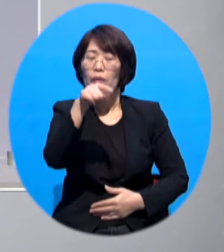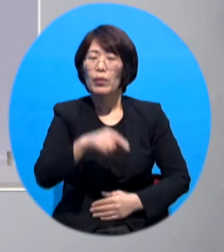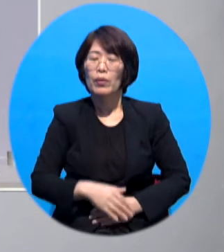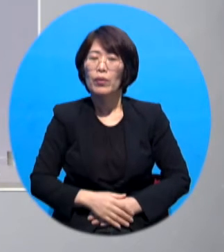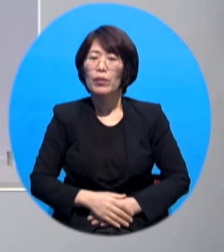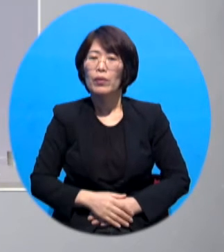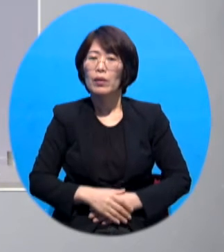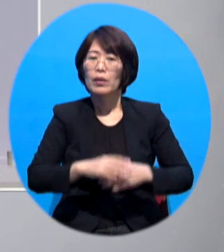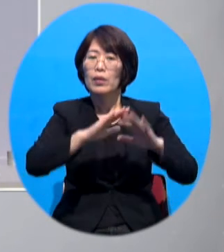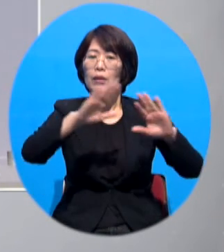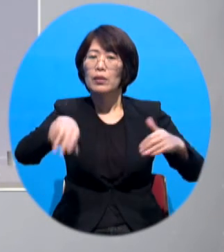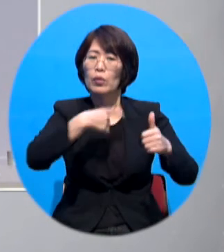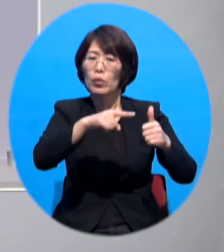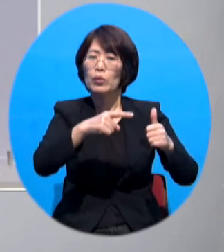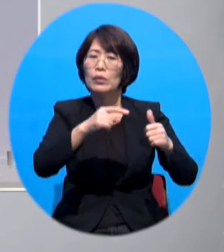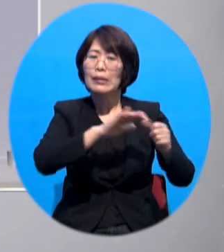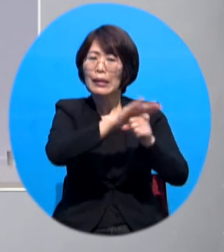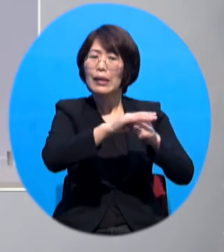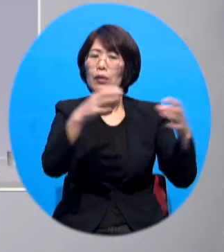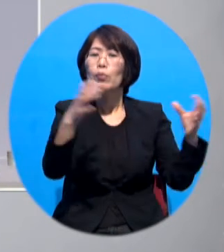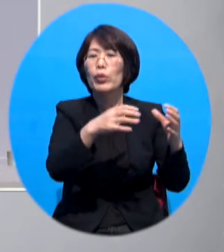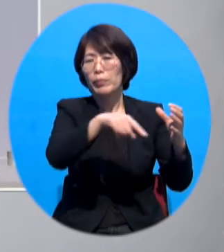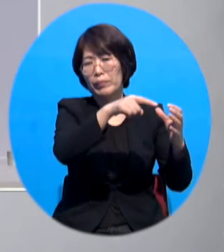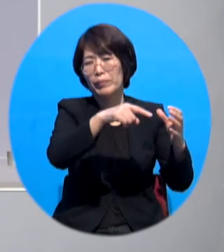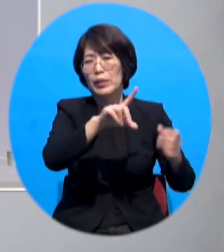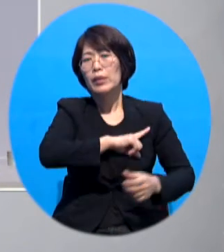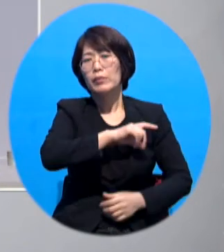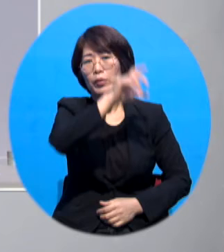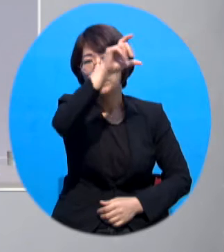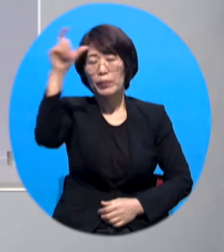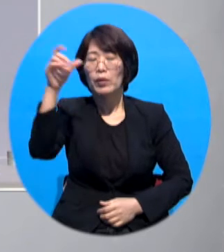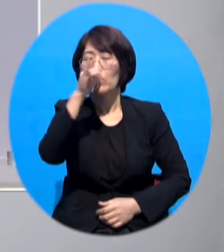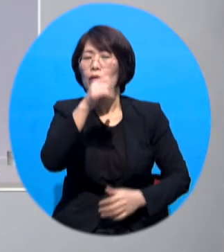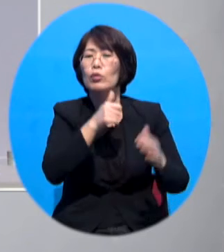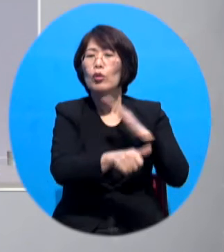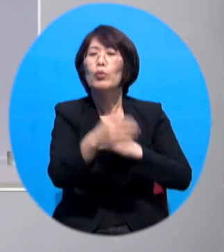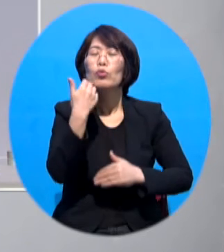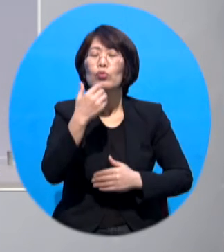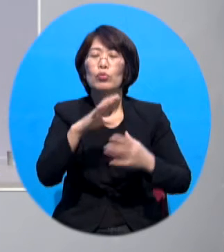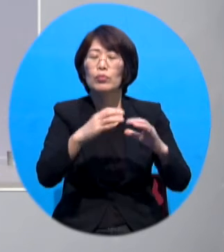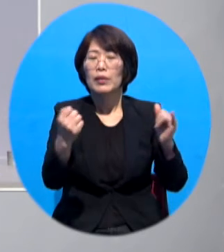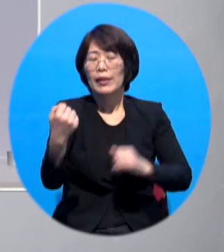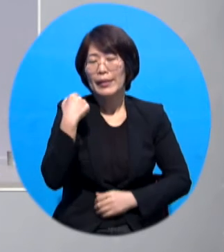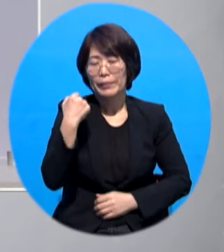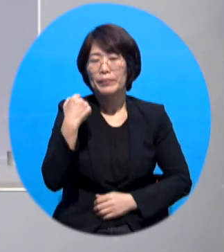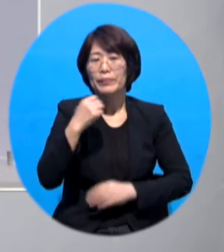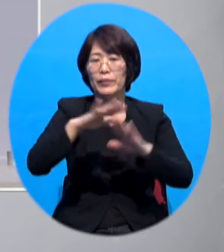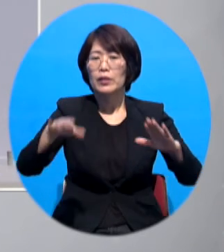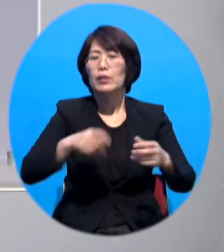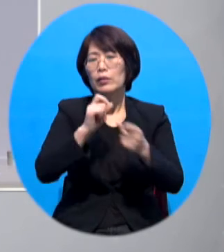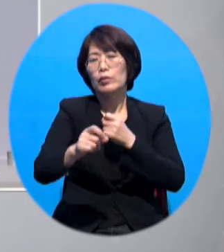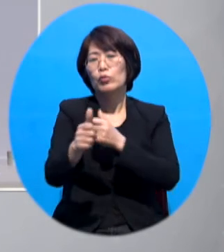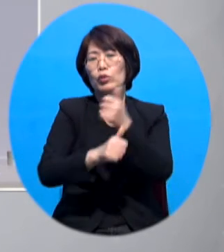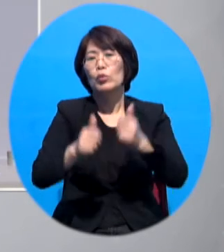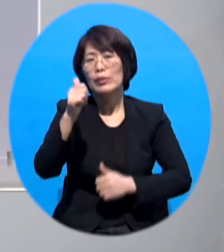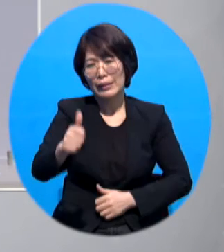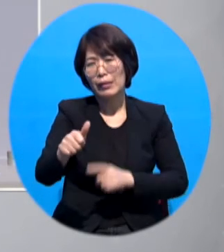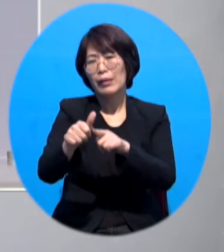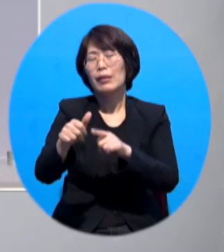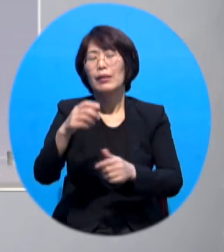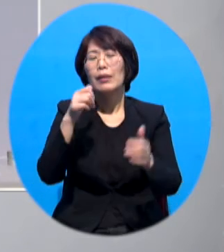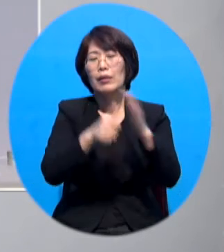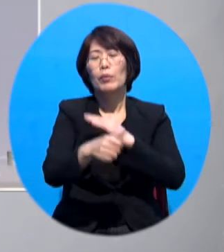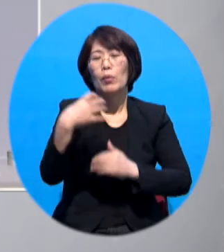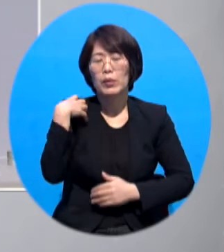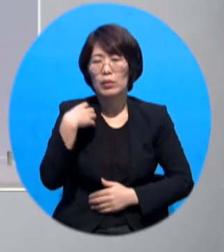2 전담 교육을 사랑하는 모임 이름으로 돼 있는데요 그 대표가 현재의 국민 1인 정 남도땅 연장 이에요